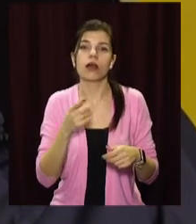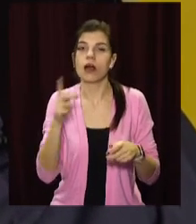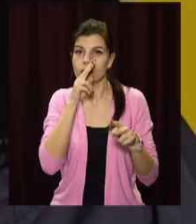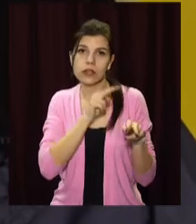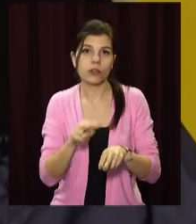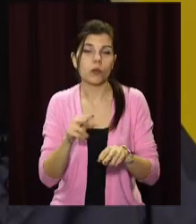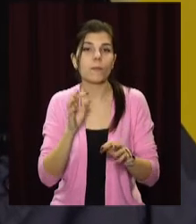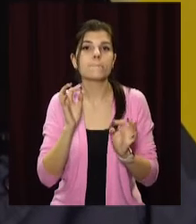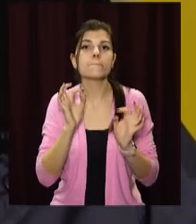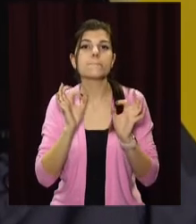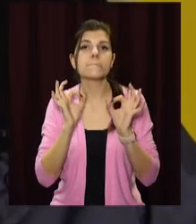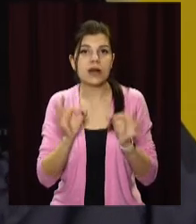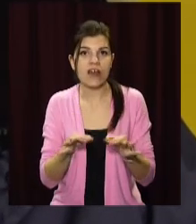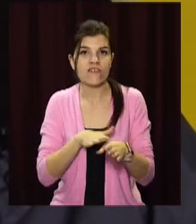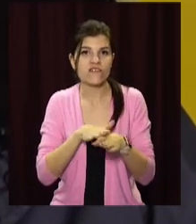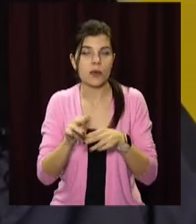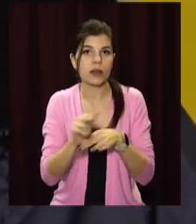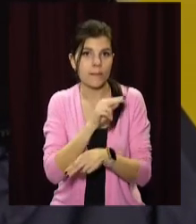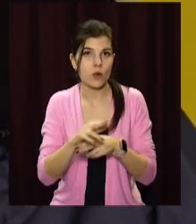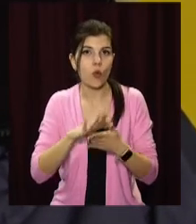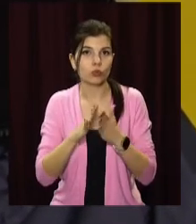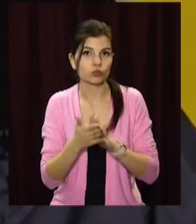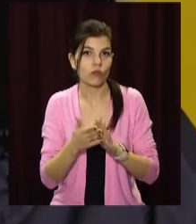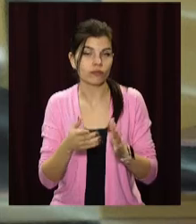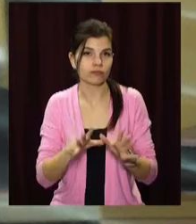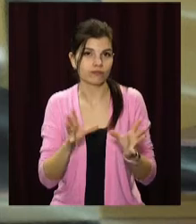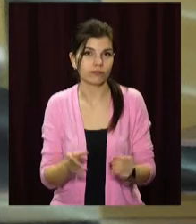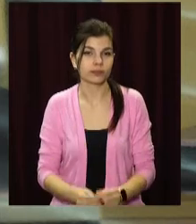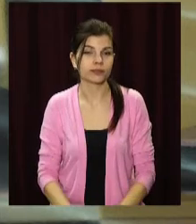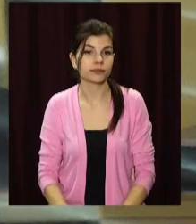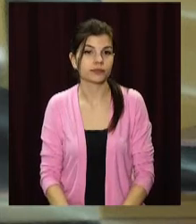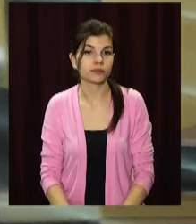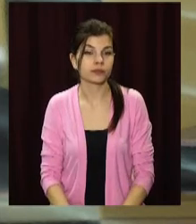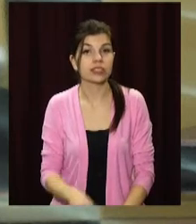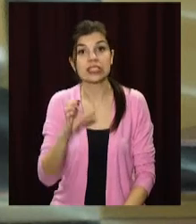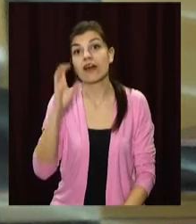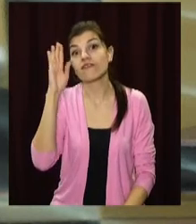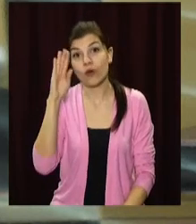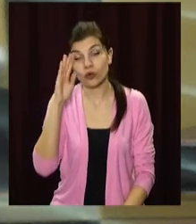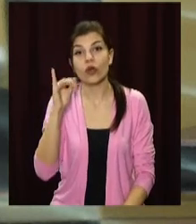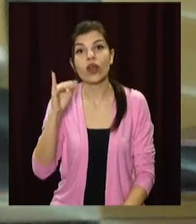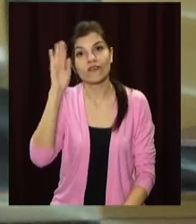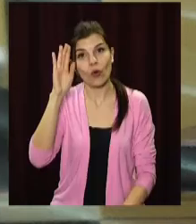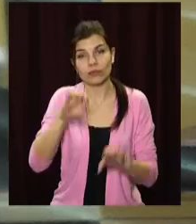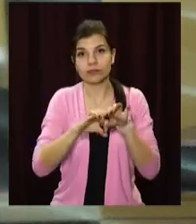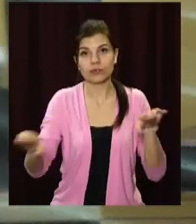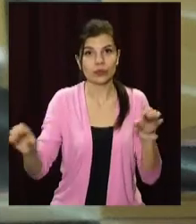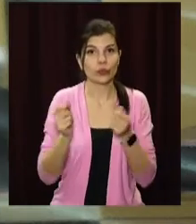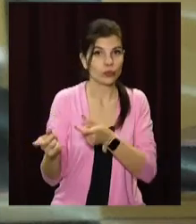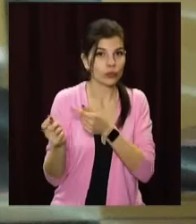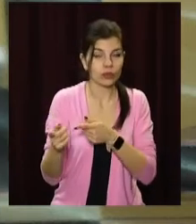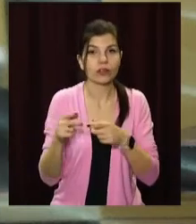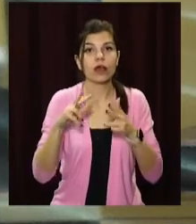за правильным выполнением ремонта в условиях агрегата. З водою та водовідведенням у Кам'янському